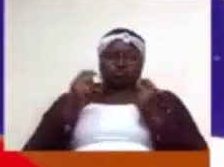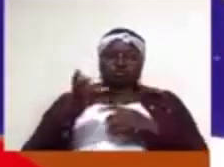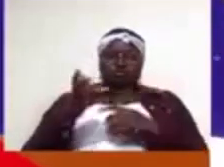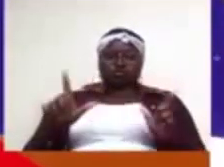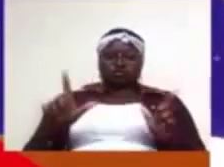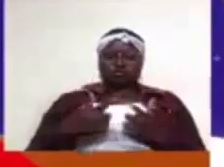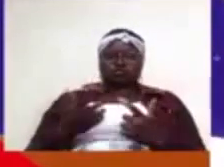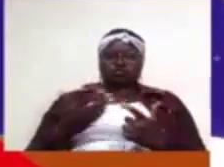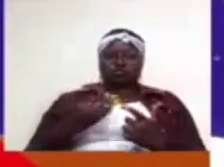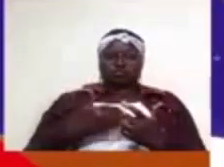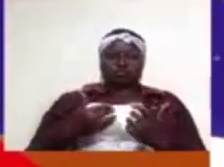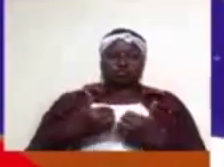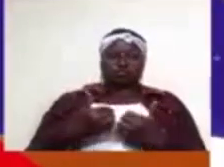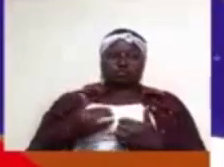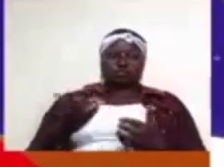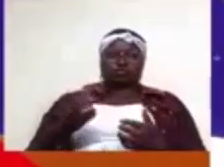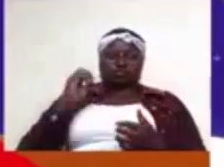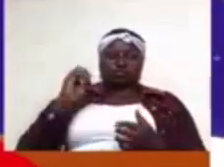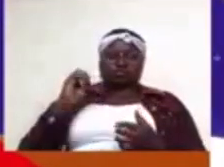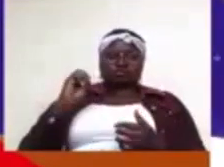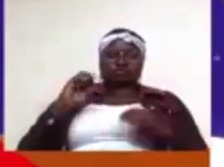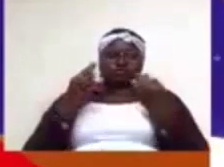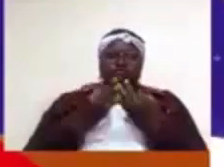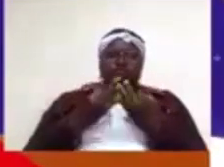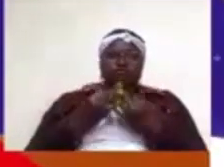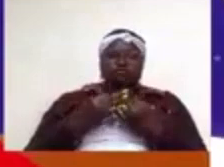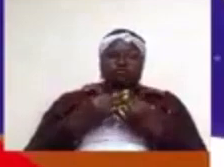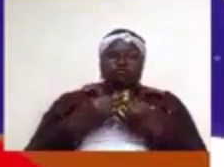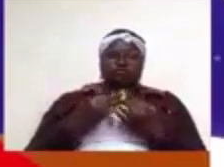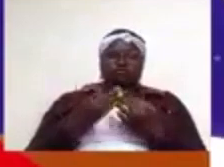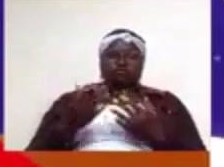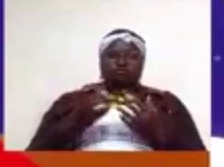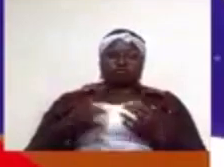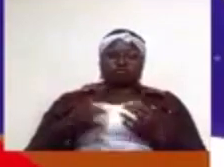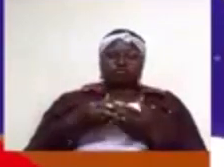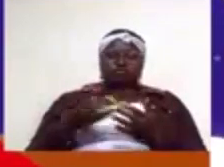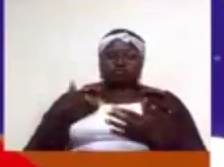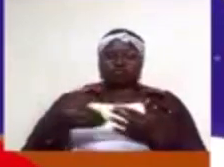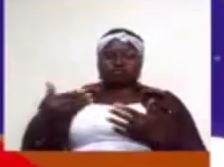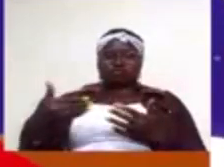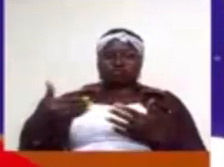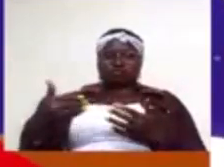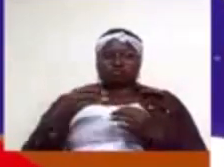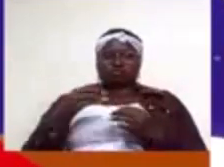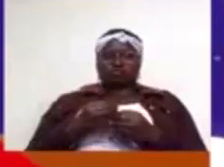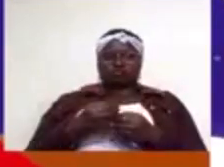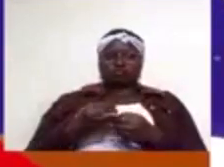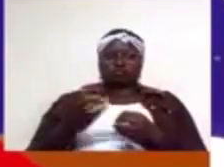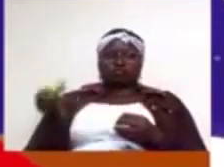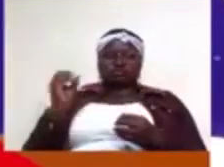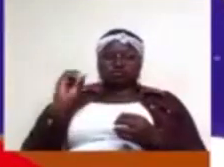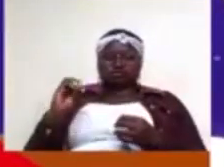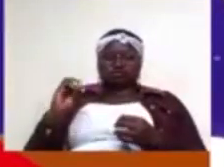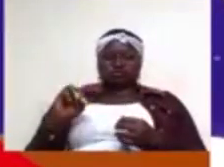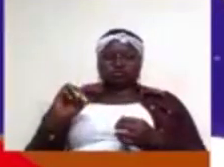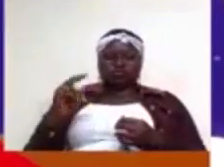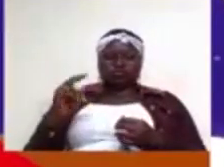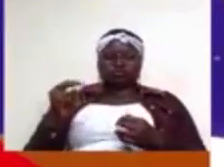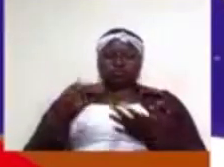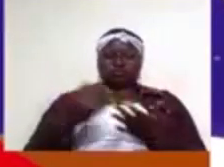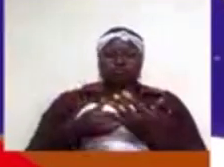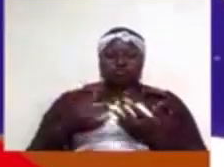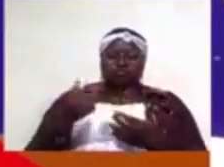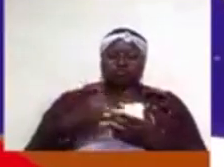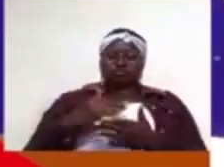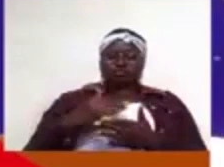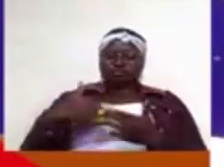tuikaranagie tukorona urata na uyo no nikio kwi family nikio kwi generation nikio kwi mau kwi kuwatanira. Kugo gakora ati mudu uyo